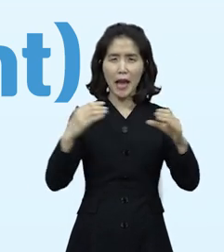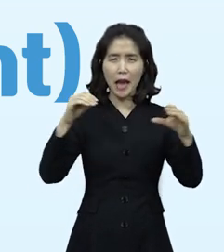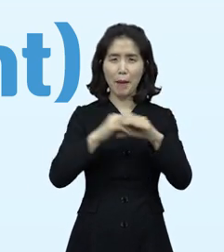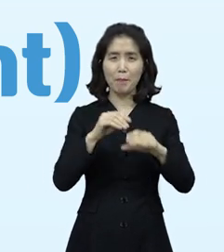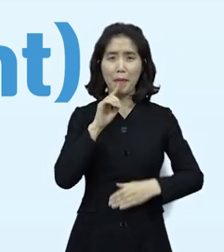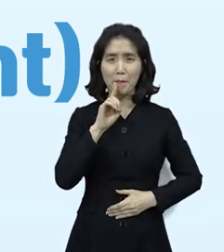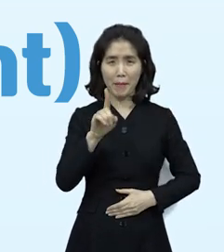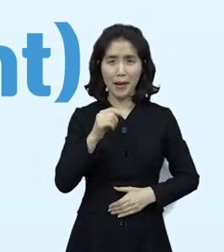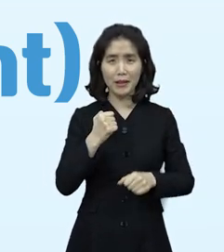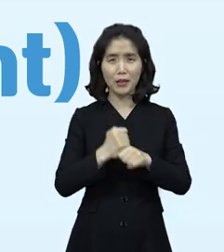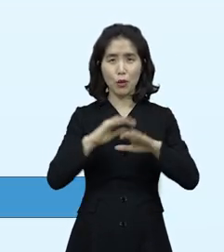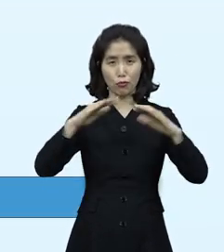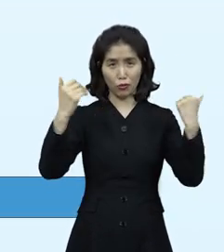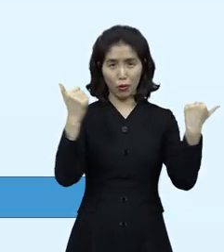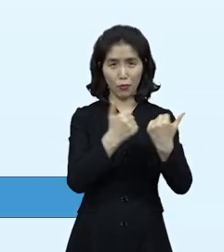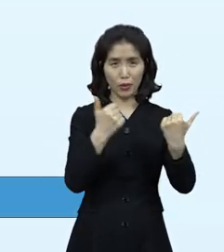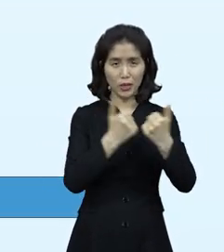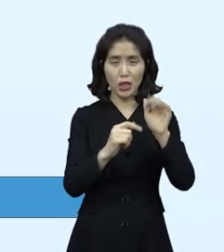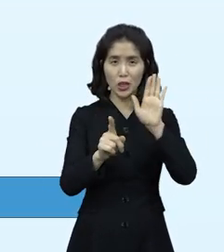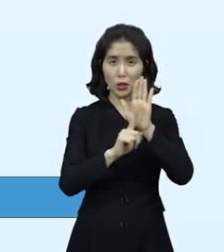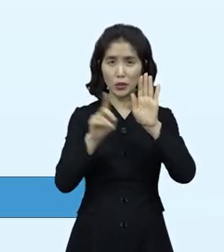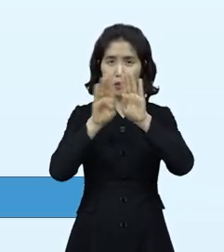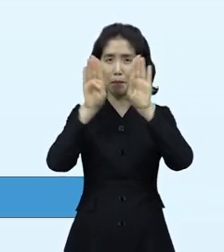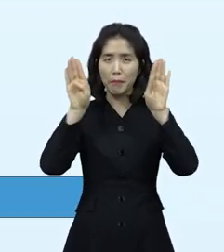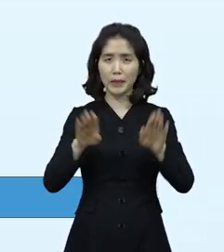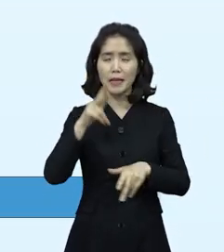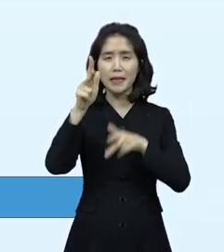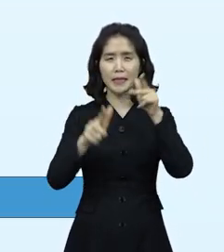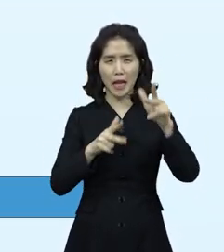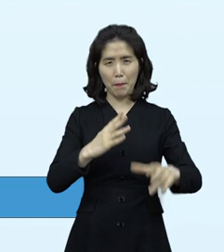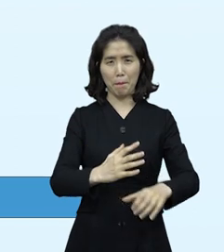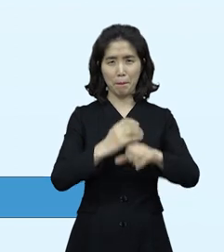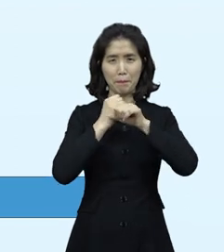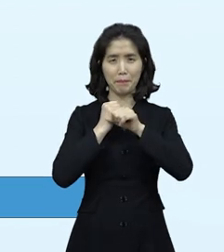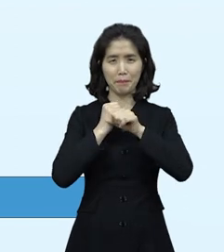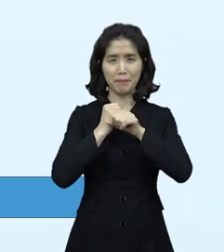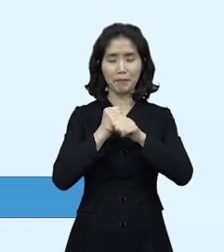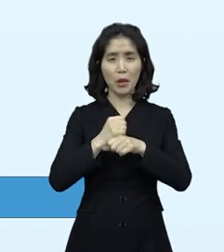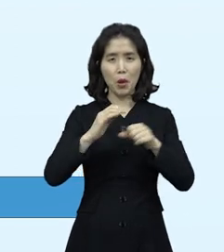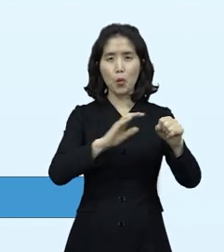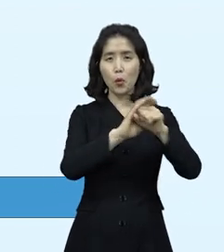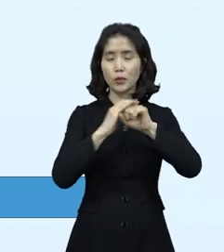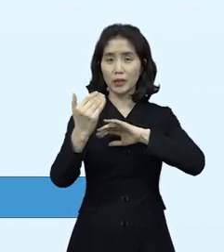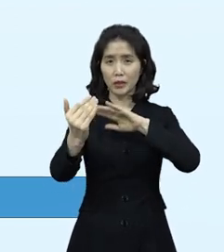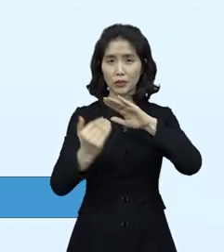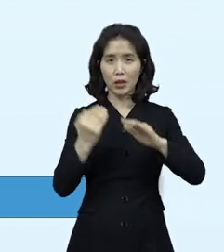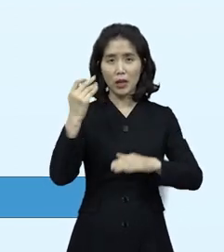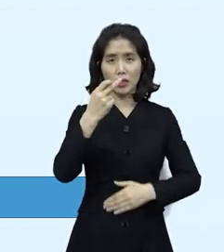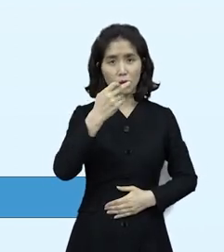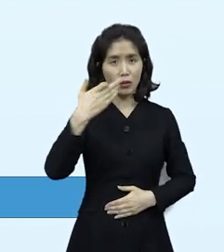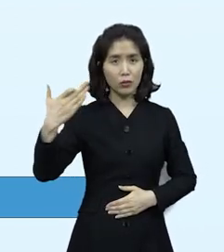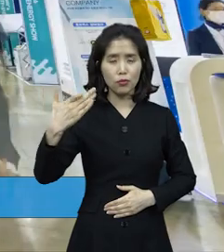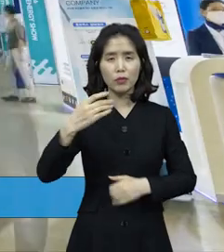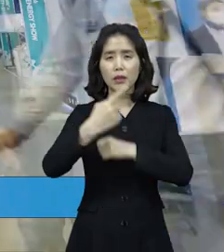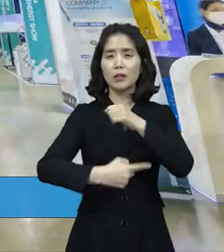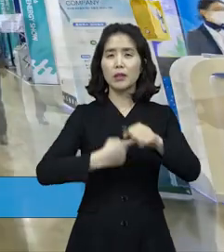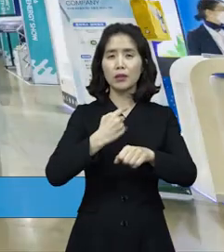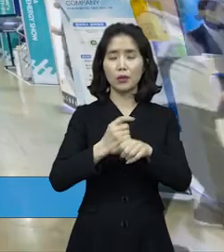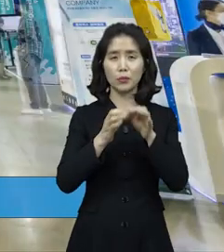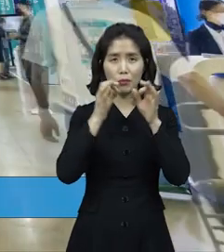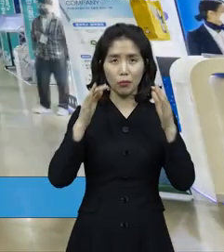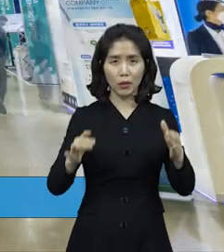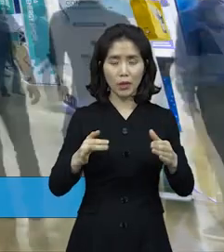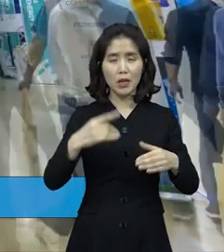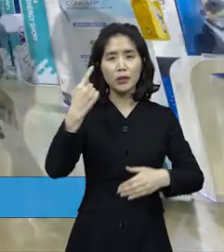이벤트, 전시 박람회를 가리키는 약자로 다양한 국제회의와 전시 박람회 등의 산업을 말합니다.